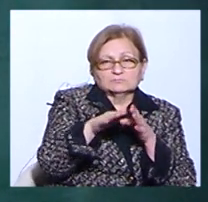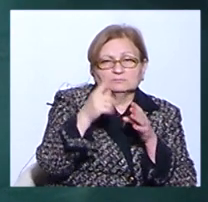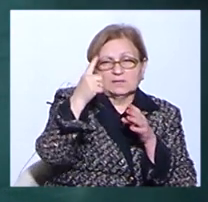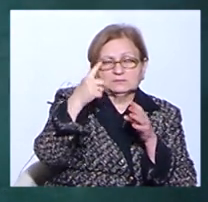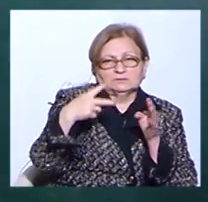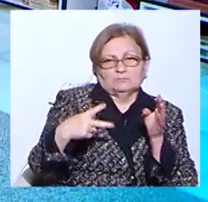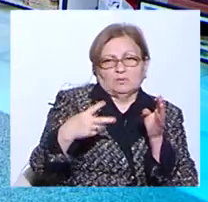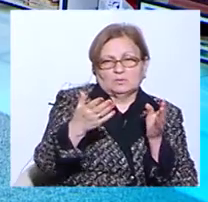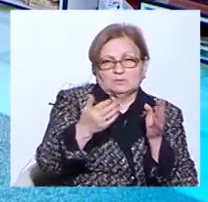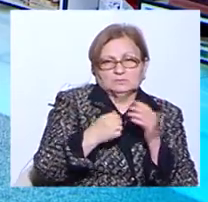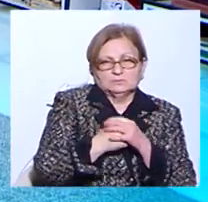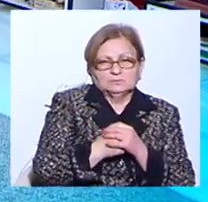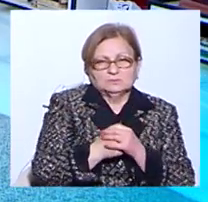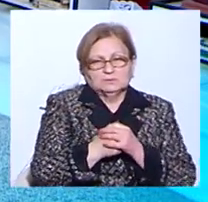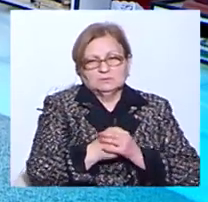2/1/2.